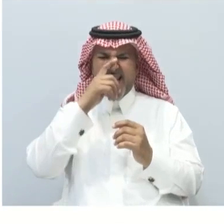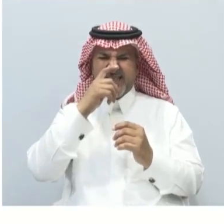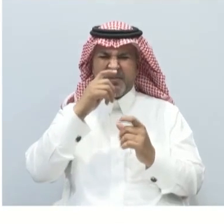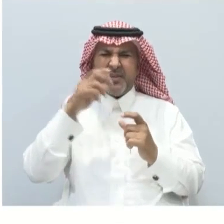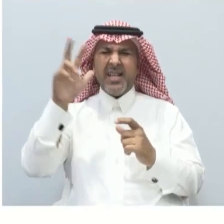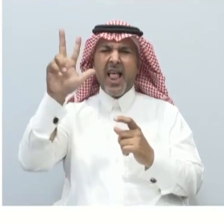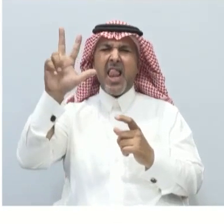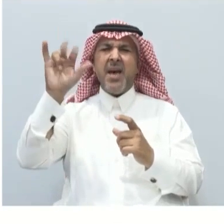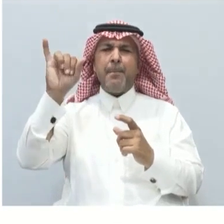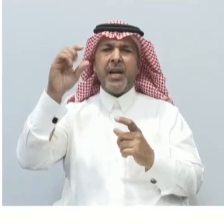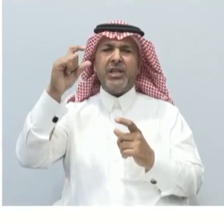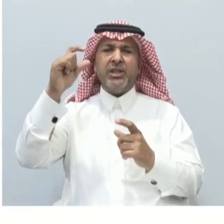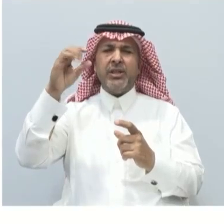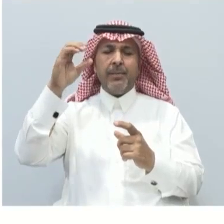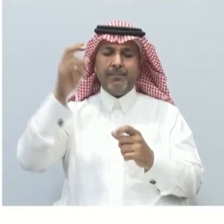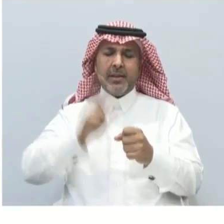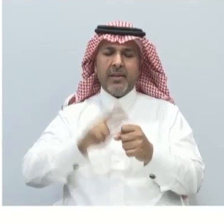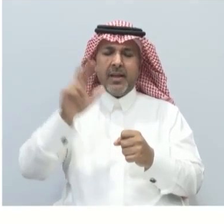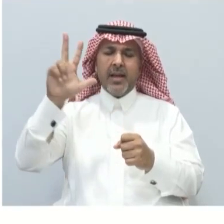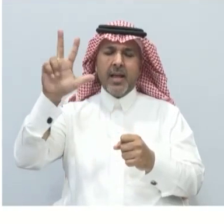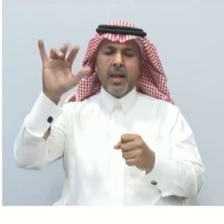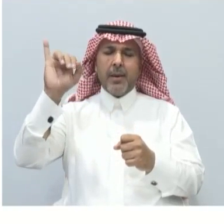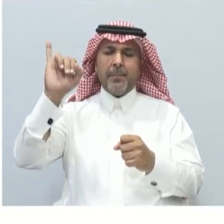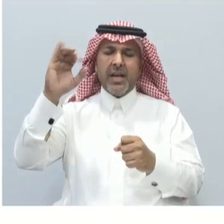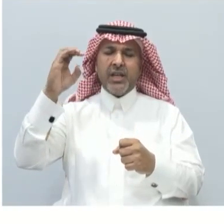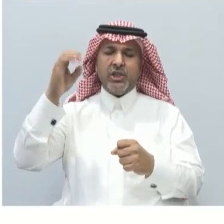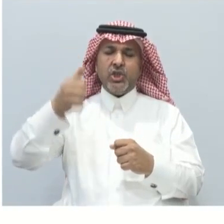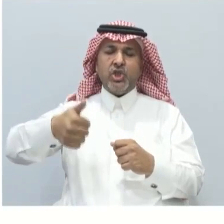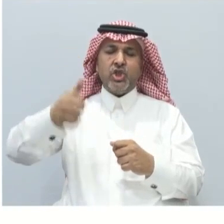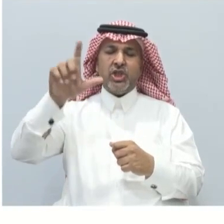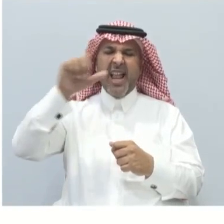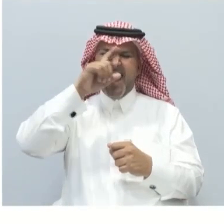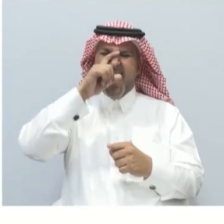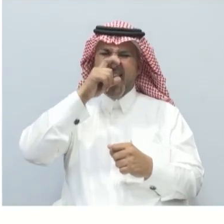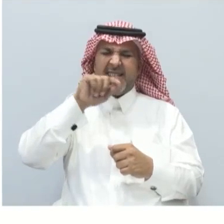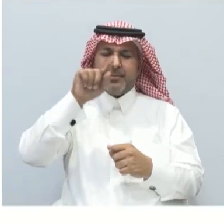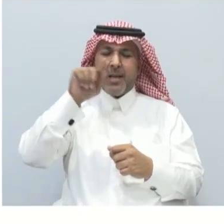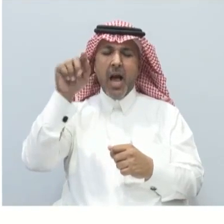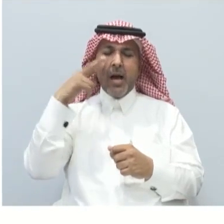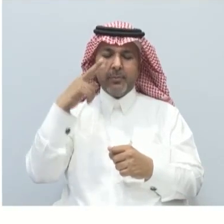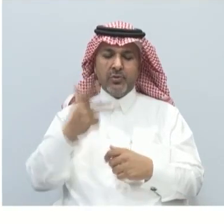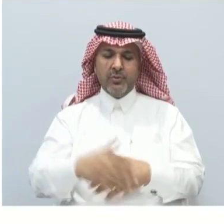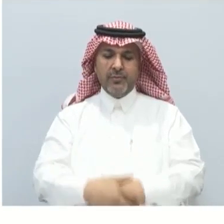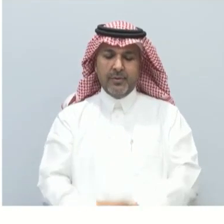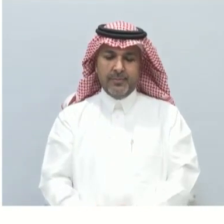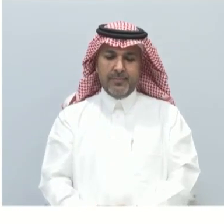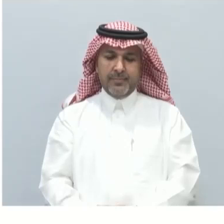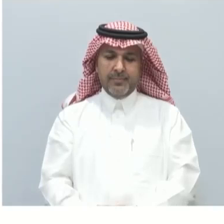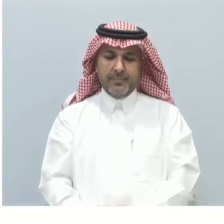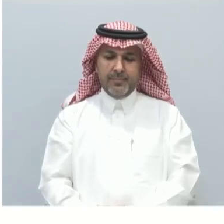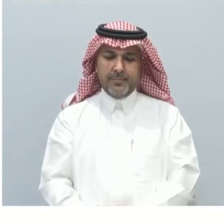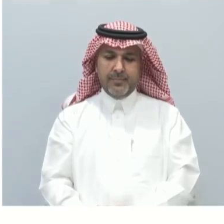ما يتاثر ابدا المجال دائما ار فبالتالي لو جيت انا امثل ولاحظ ان الداله